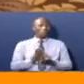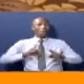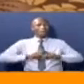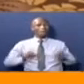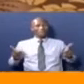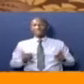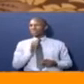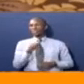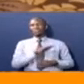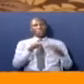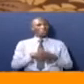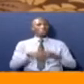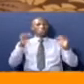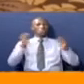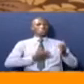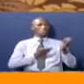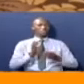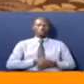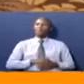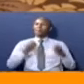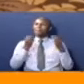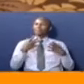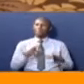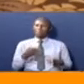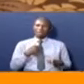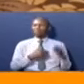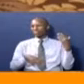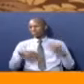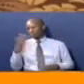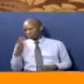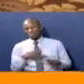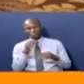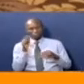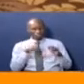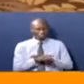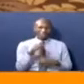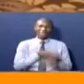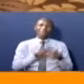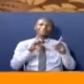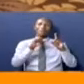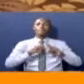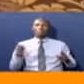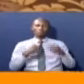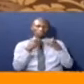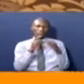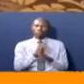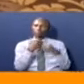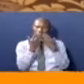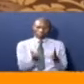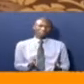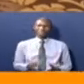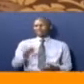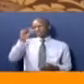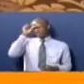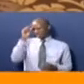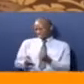kila mtu anaweza fanya biashara. Na kuna watu wengi sana wanaenda university, wanaenda shule, wanapata makaratasi lakini hawawezi zitumia. Serikali yetu